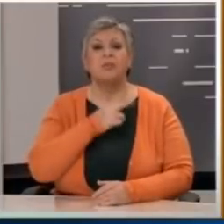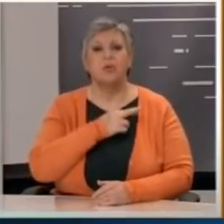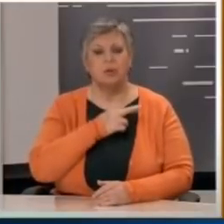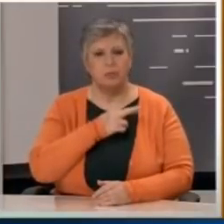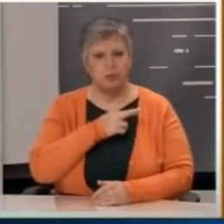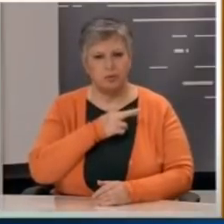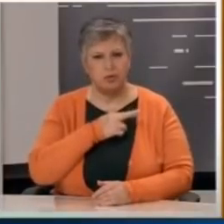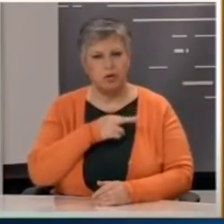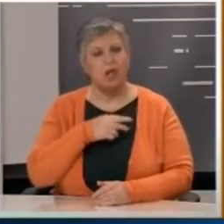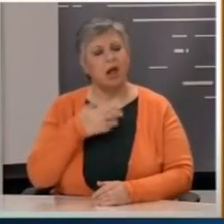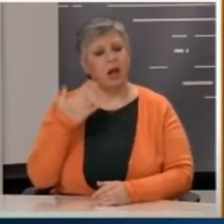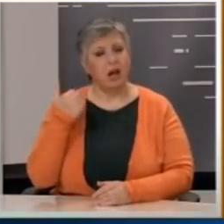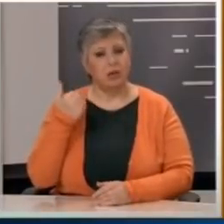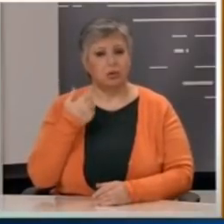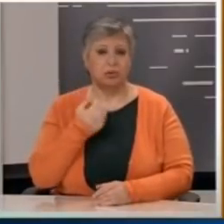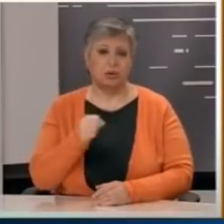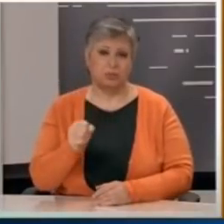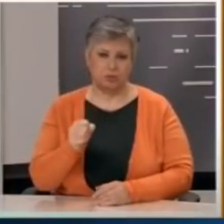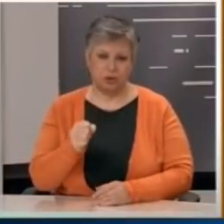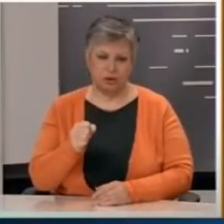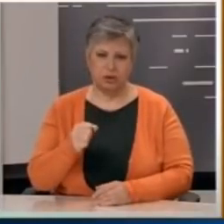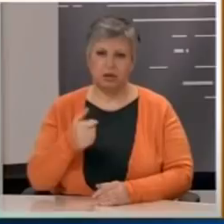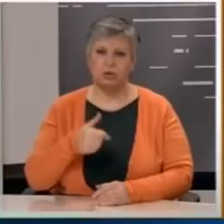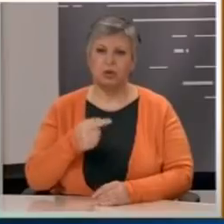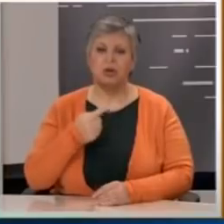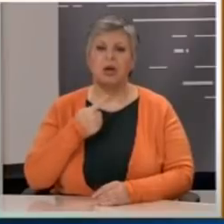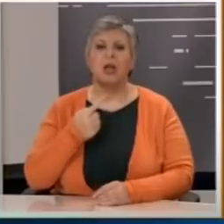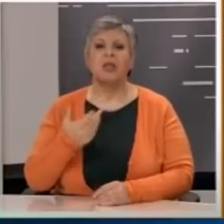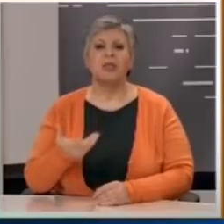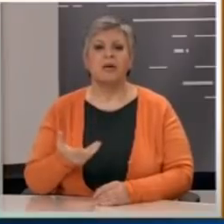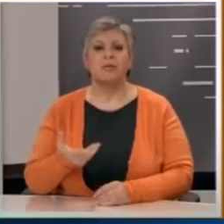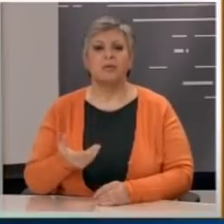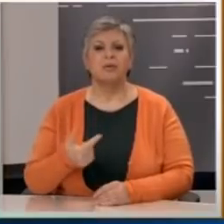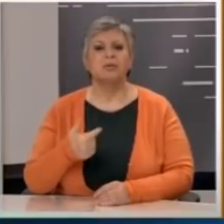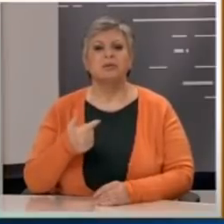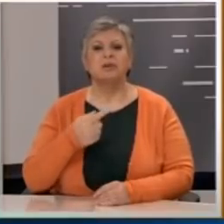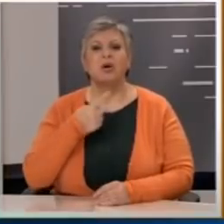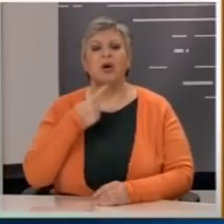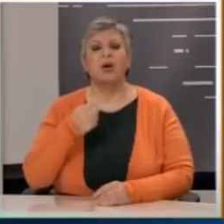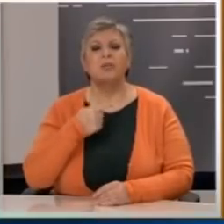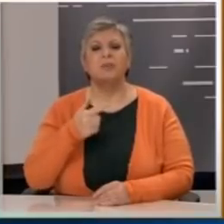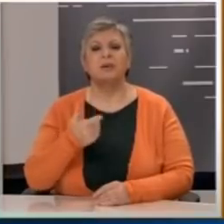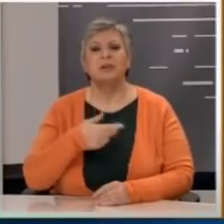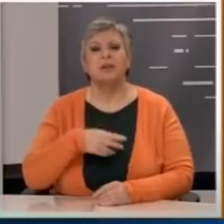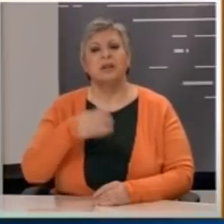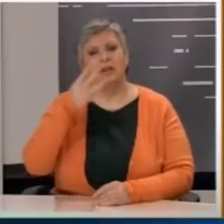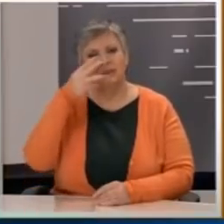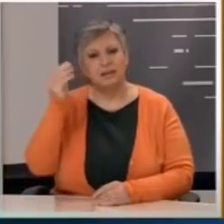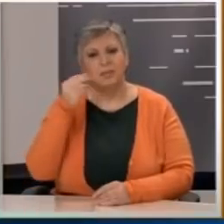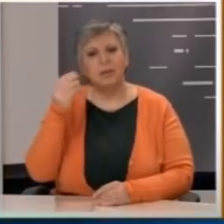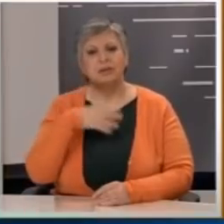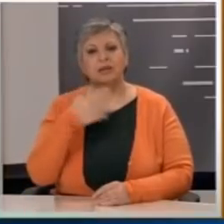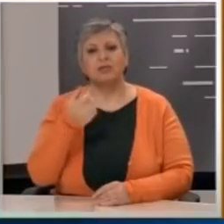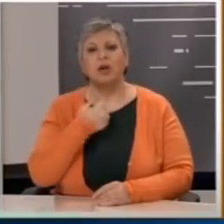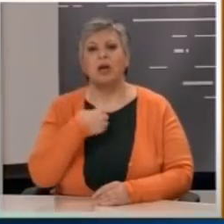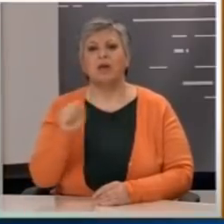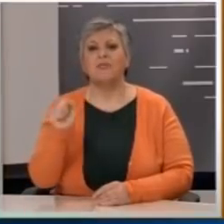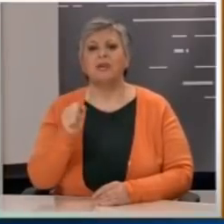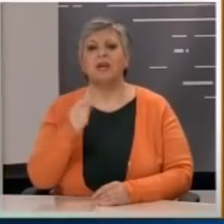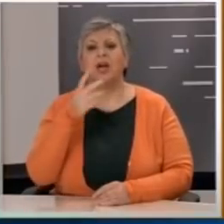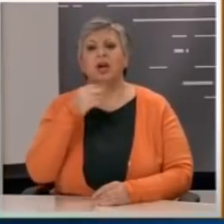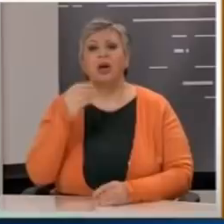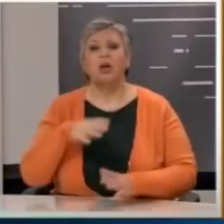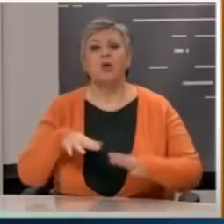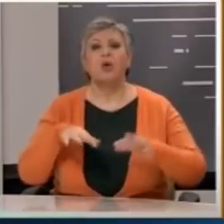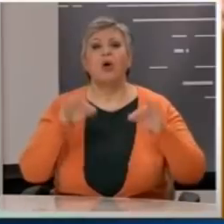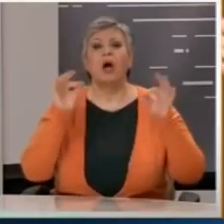θα πω και κάτι άλλο. Μια φορά που είπα, γιατί έφυγε ο Τσίπρας όταν άρχισα να μιλάω, είπα, ναι, πήγε σε μια